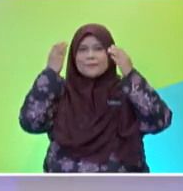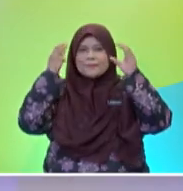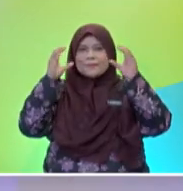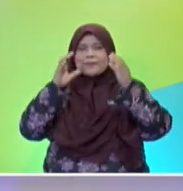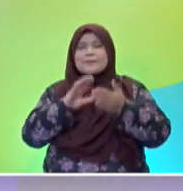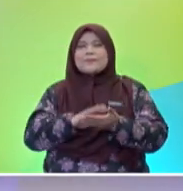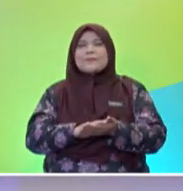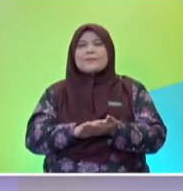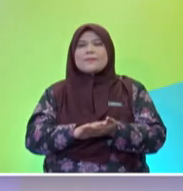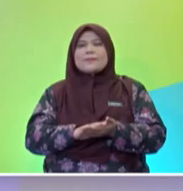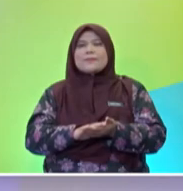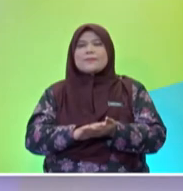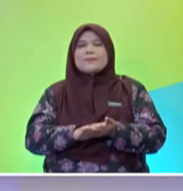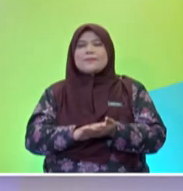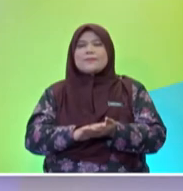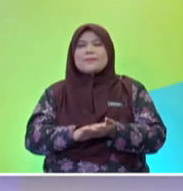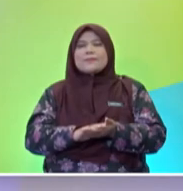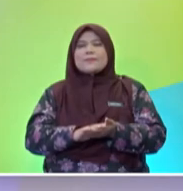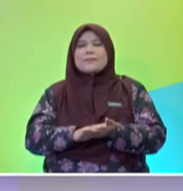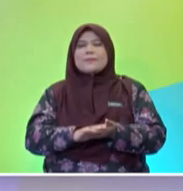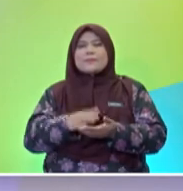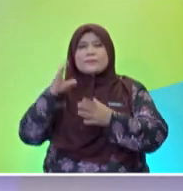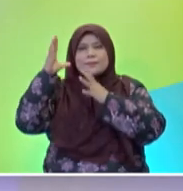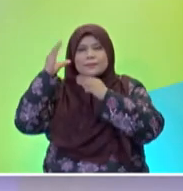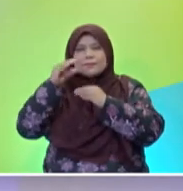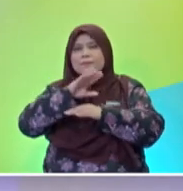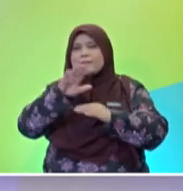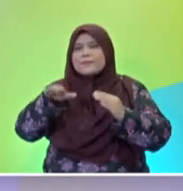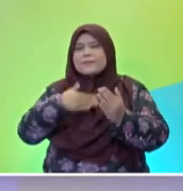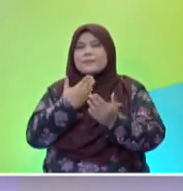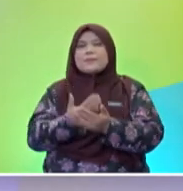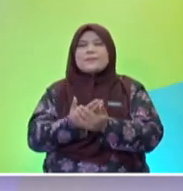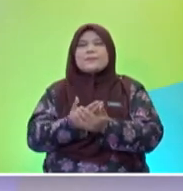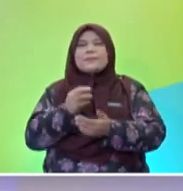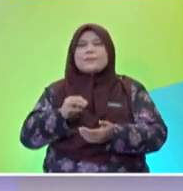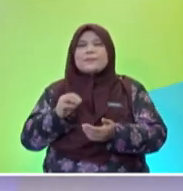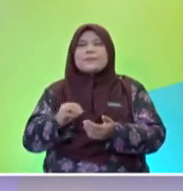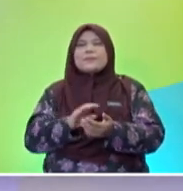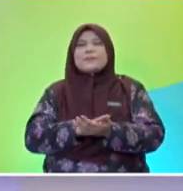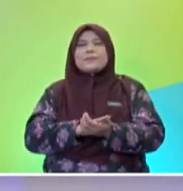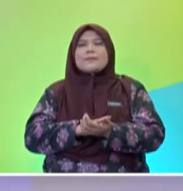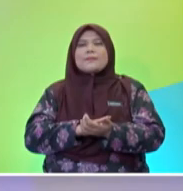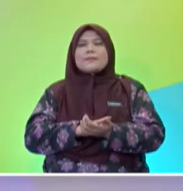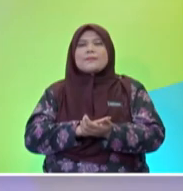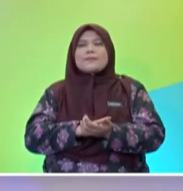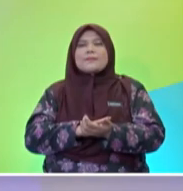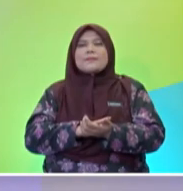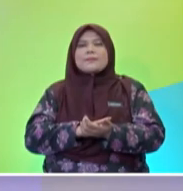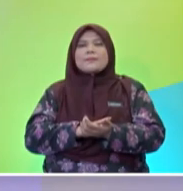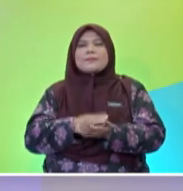ilmu yang cukup menarik pada hari ini diharapkan adik-adik dapat manfaatnya tak lupa juga terima kasih kepada